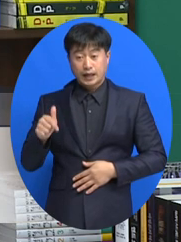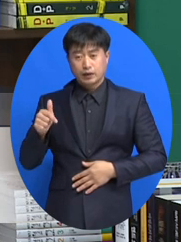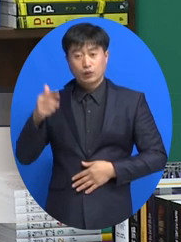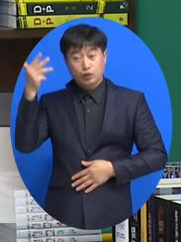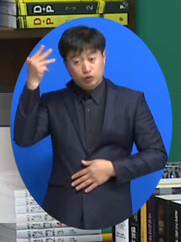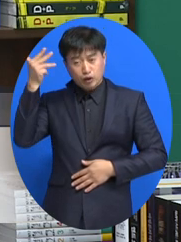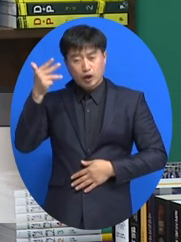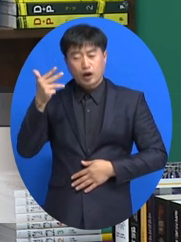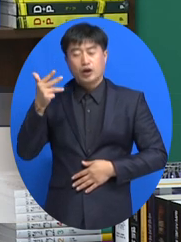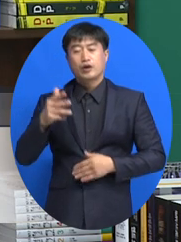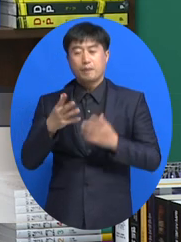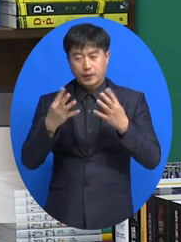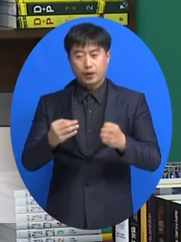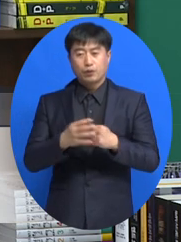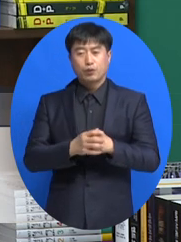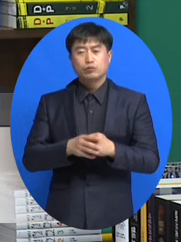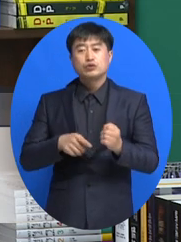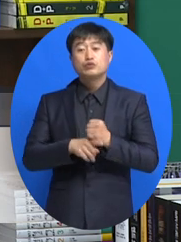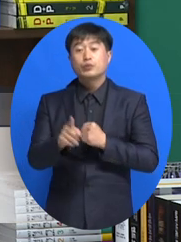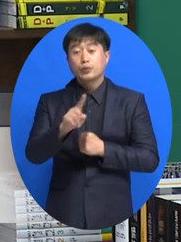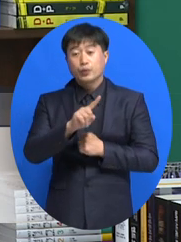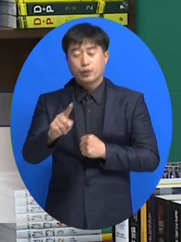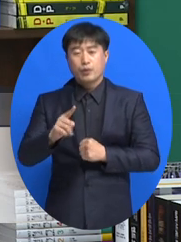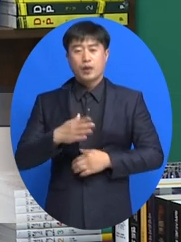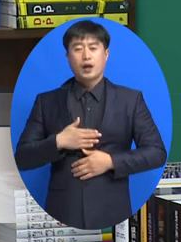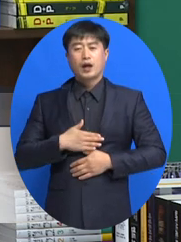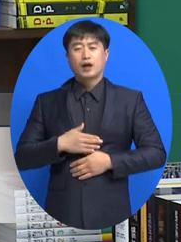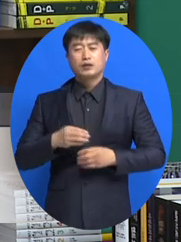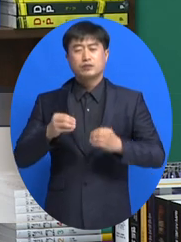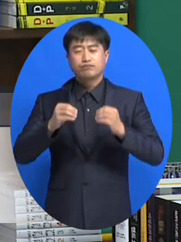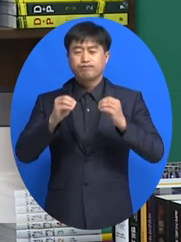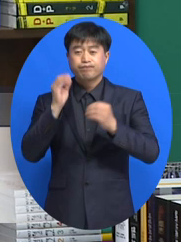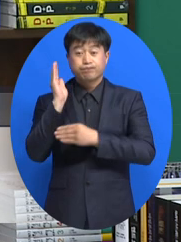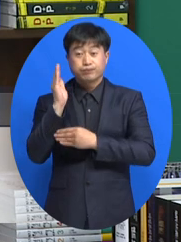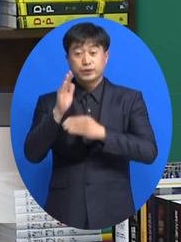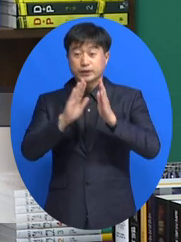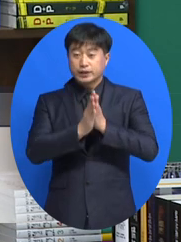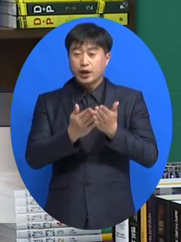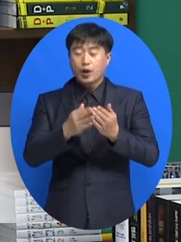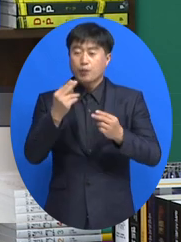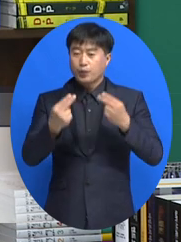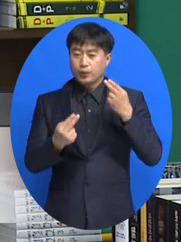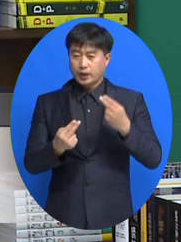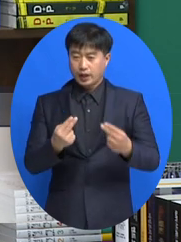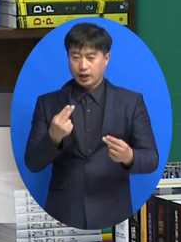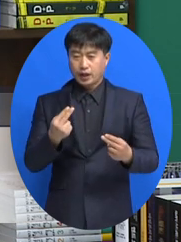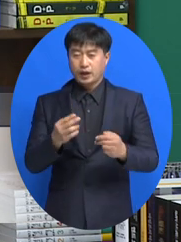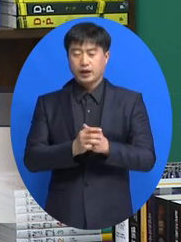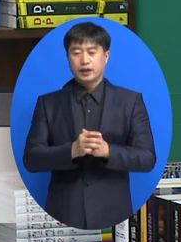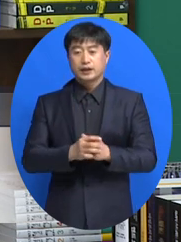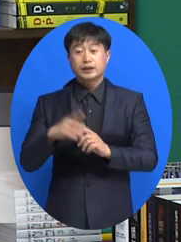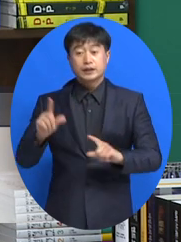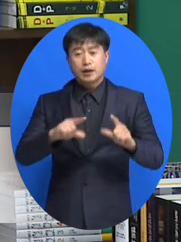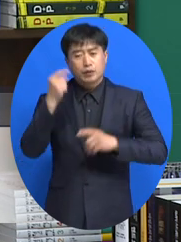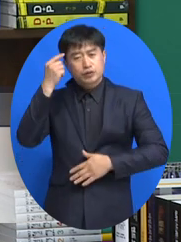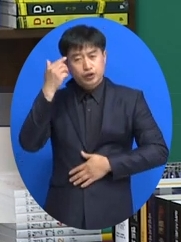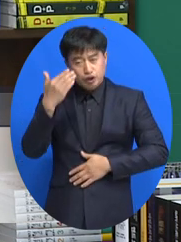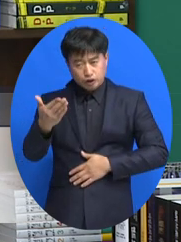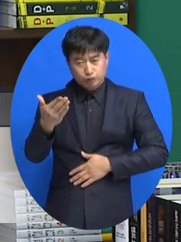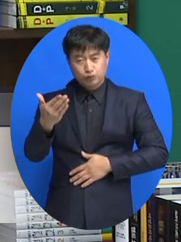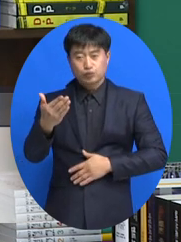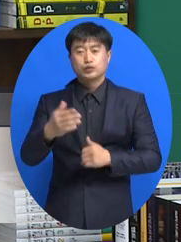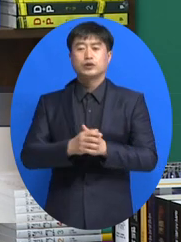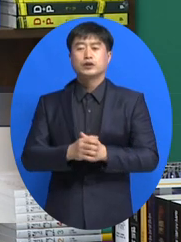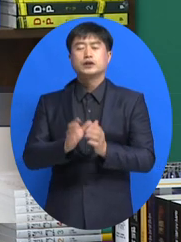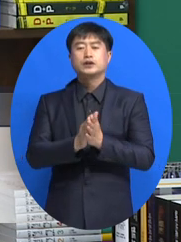그 위주로 책이 구성되어 있고 그 이유는 제가 소설책보다는 소설이나 에세이보다는 좀 삶의 질문을